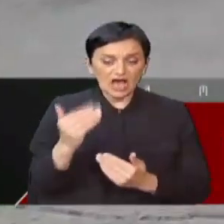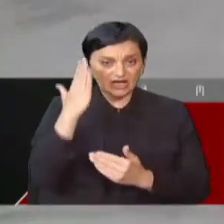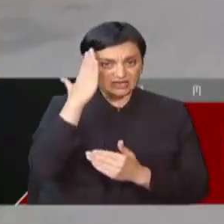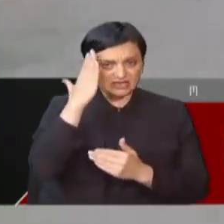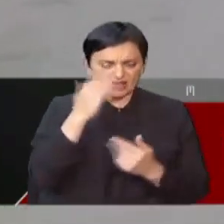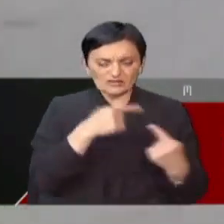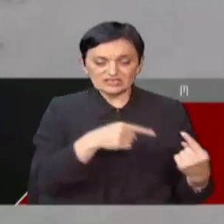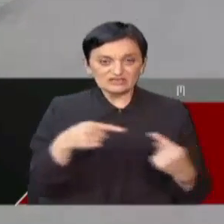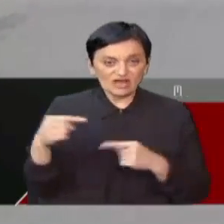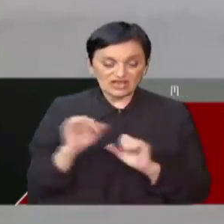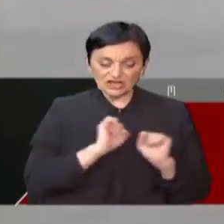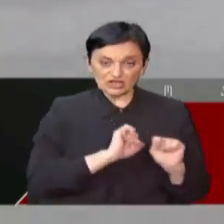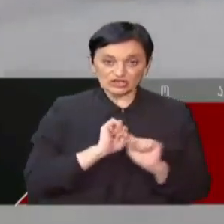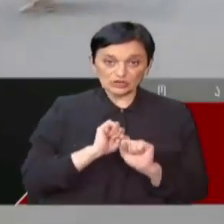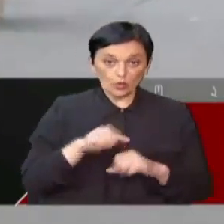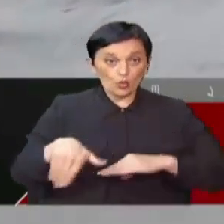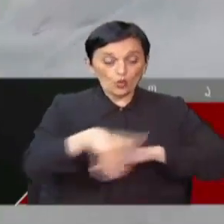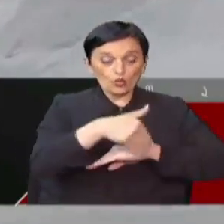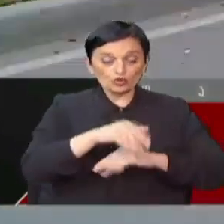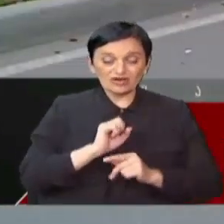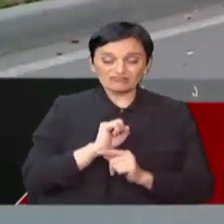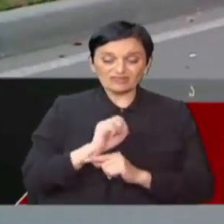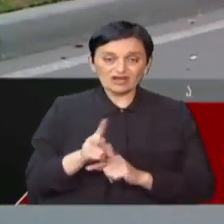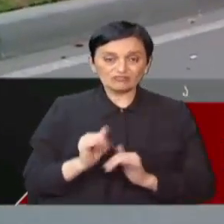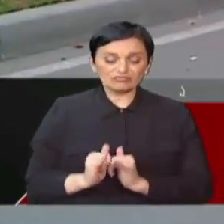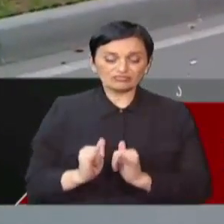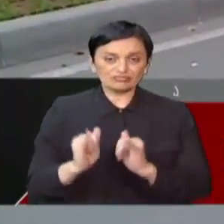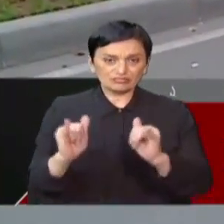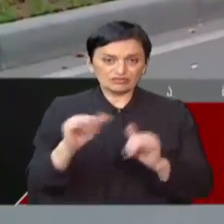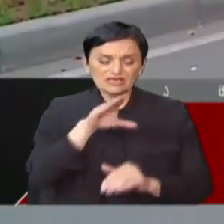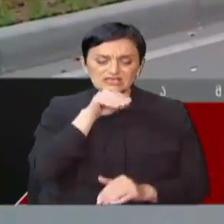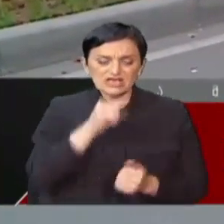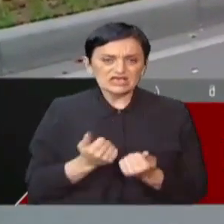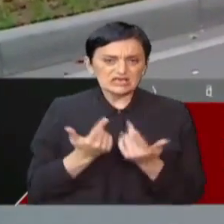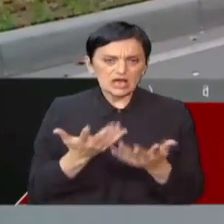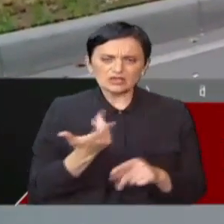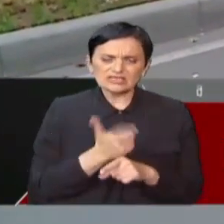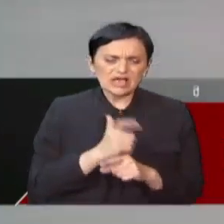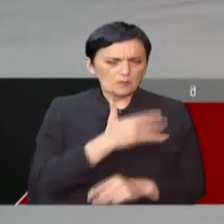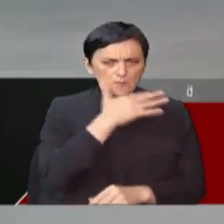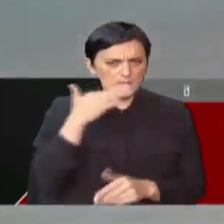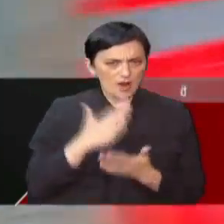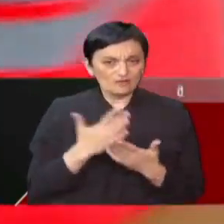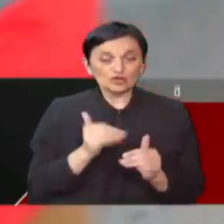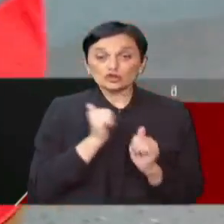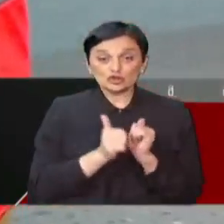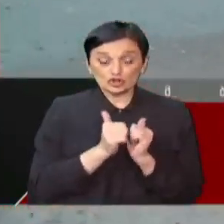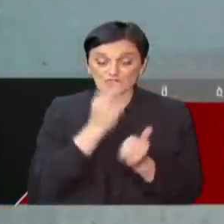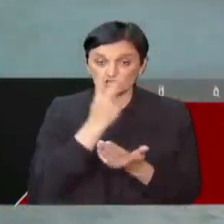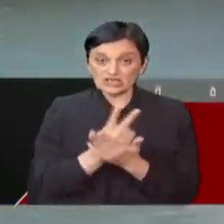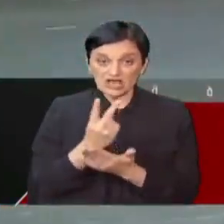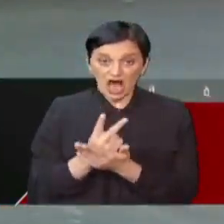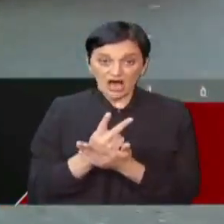ყველა სხვადასხვანაირად იცავს. ქუჩაში გაგდებული და გამრავლებული ძაღლების რაოდენობა უკვე ძალიან ბევრია. ხშირად ნახავთ